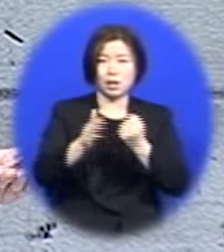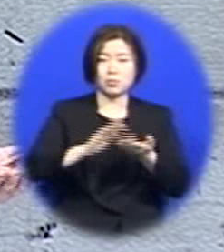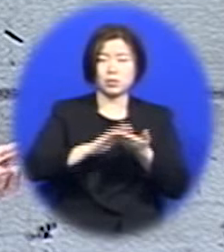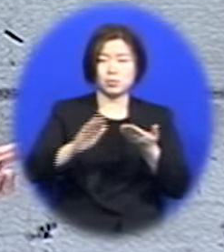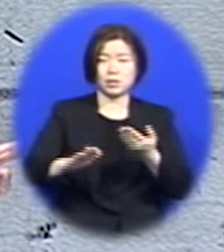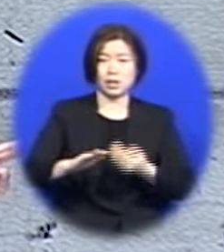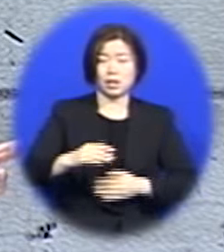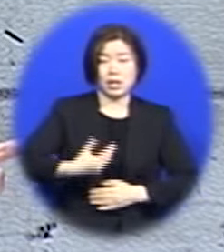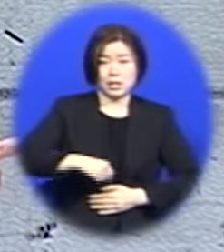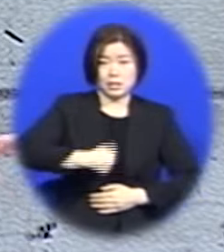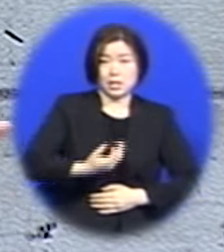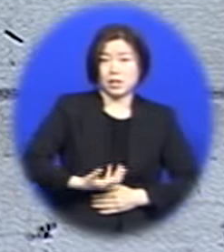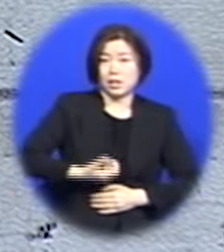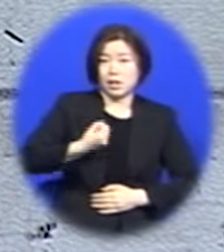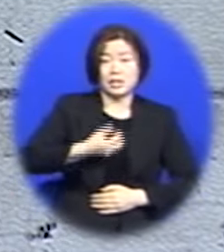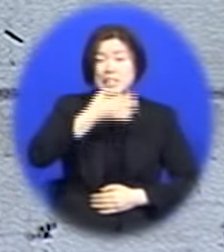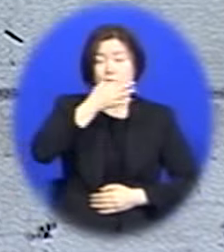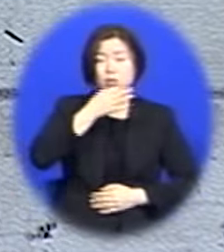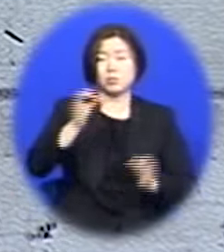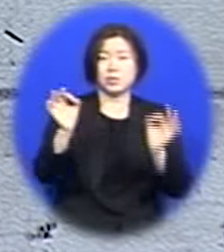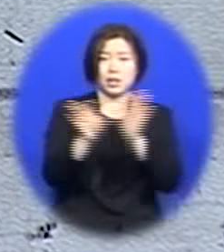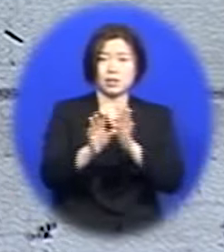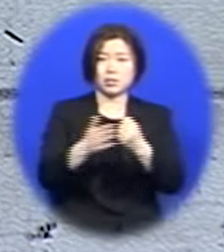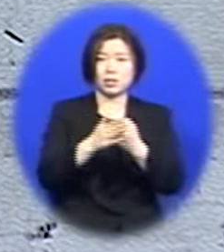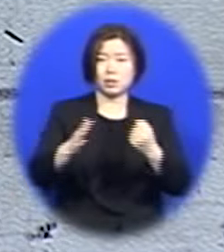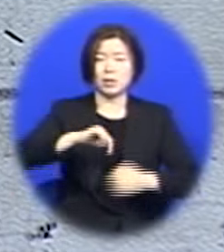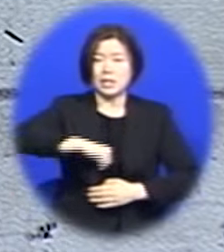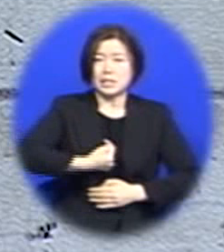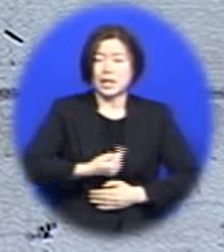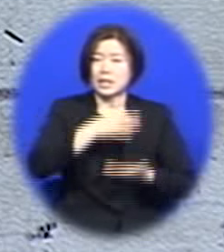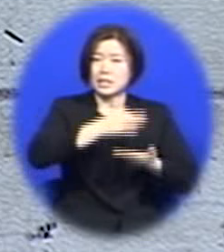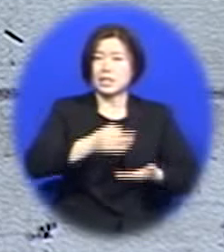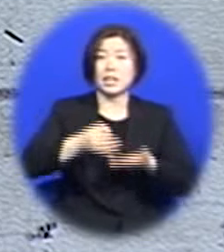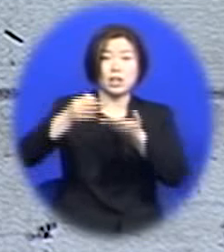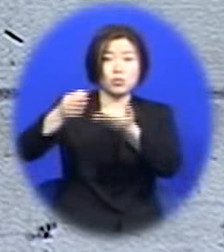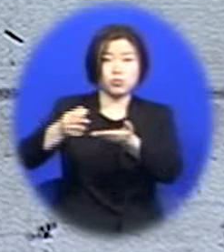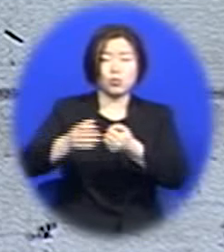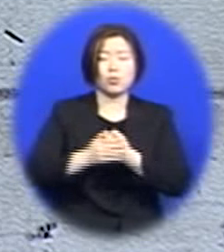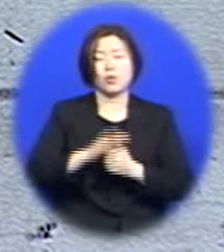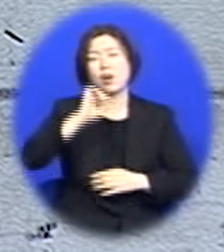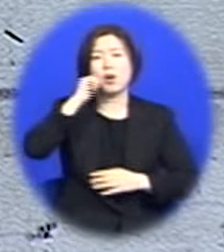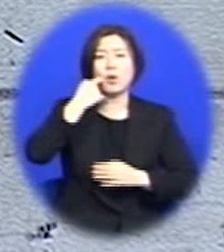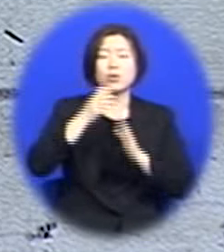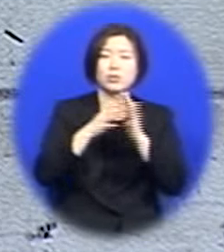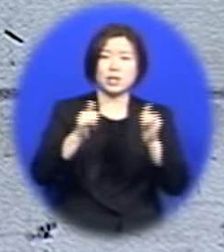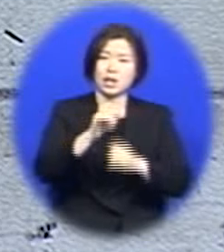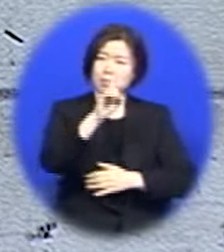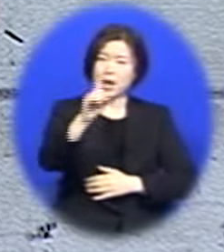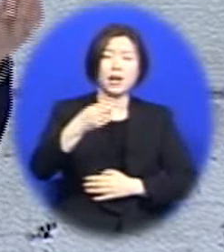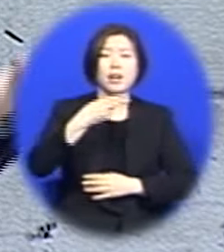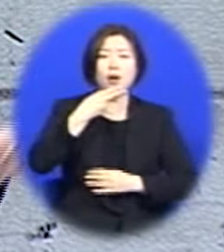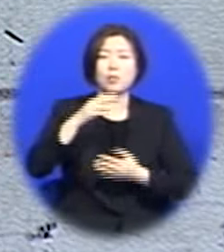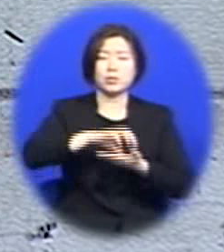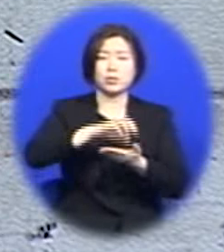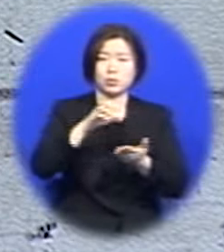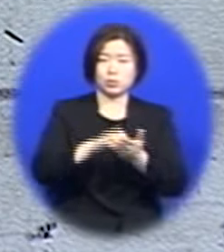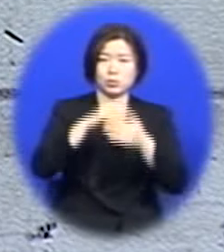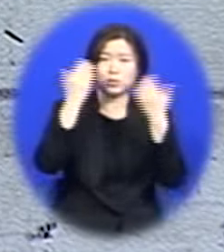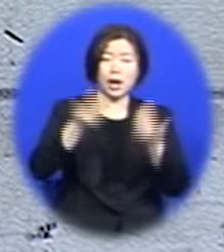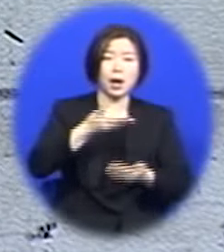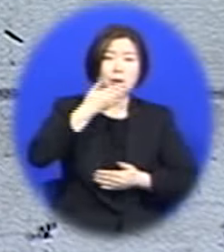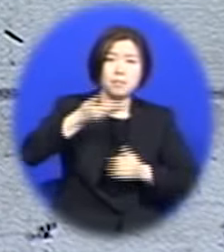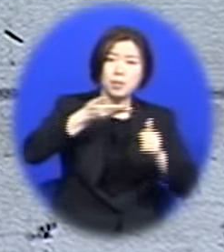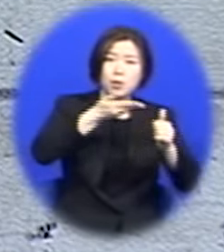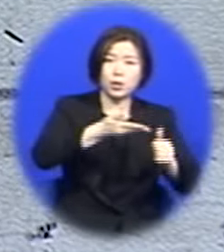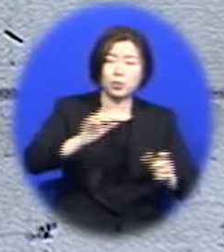소유욕이 없어져서 다들 자기 재산 내어놓고 어려운 사람 하나도 없을 정도로 다 그렇게 먹이고 살리는